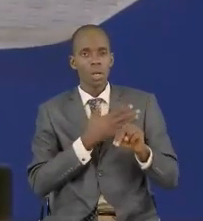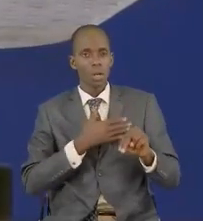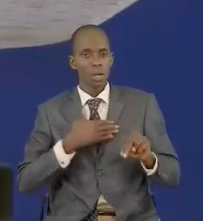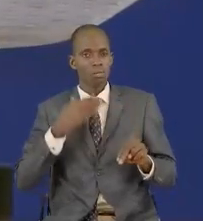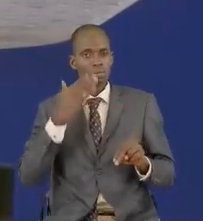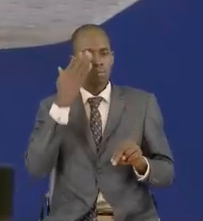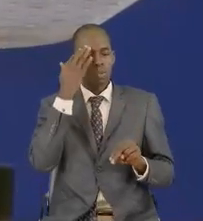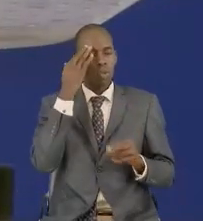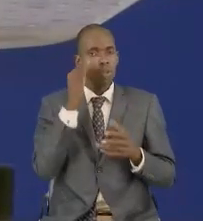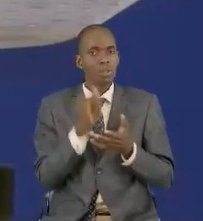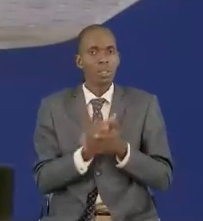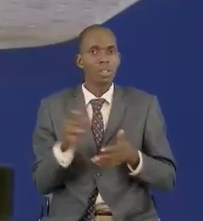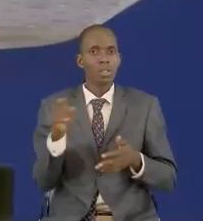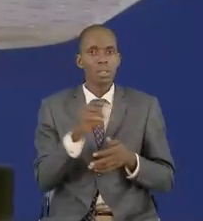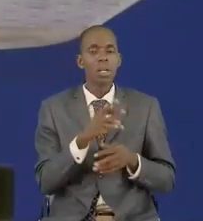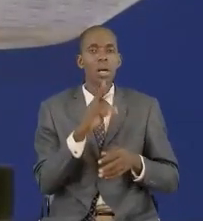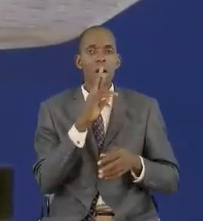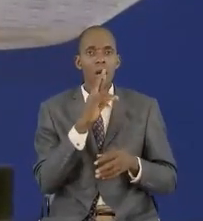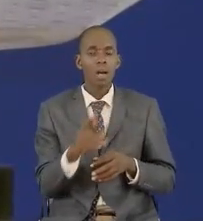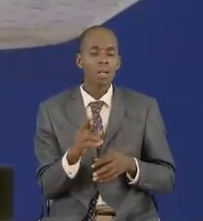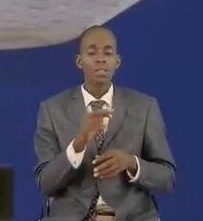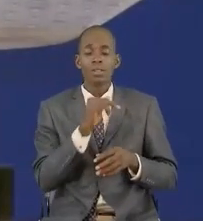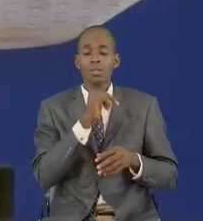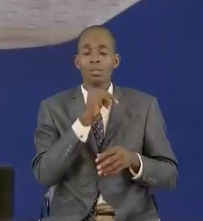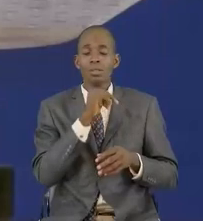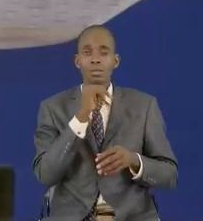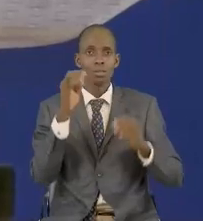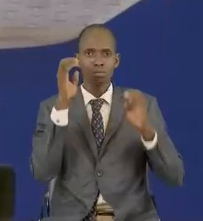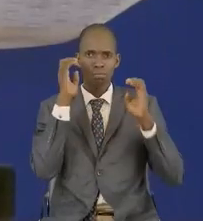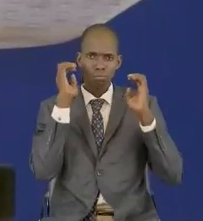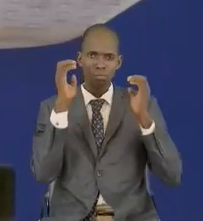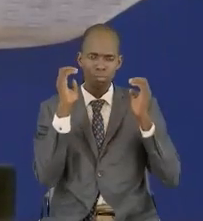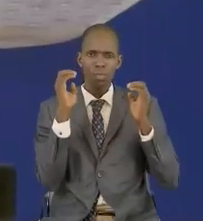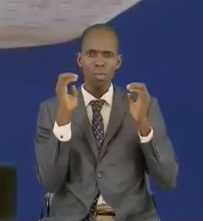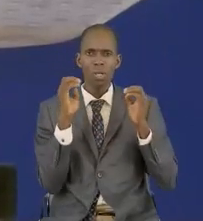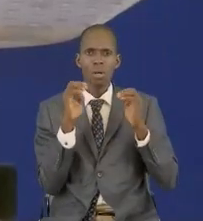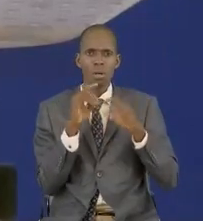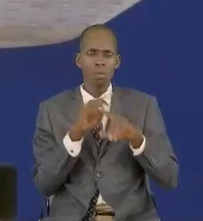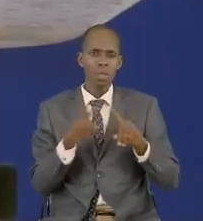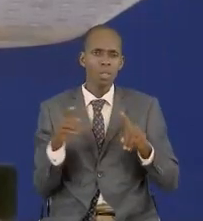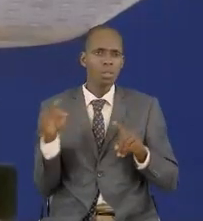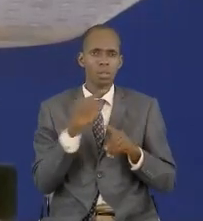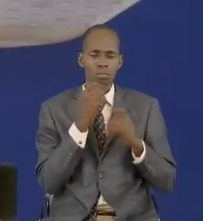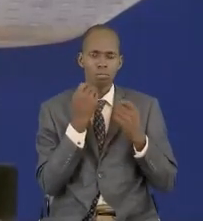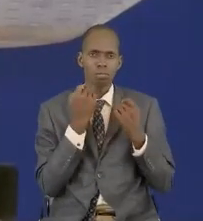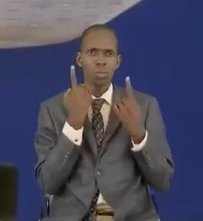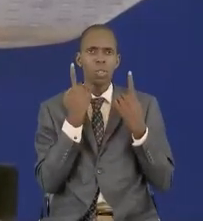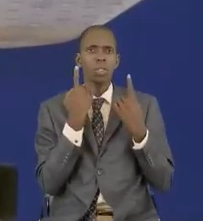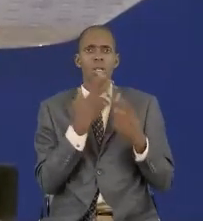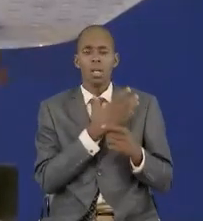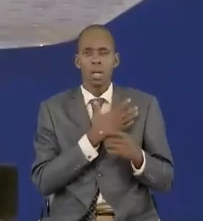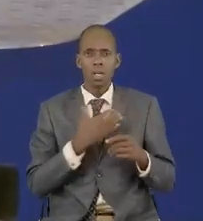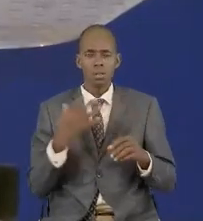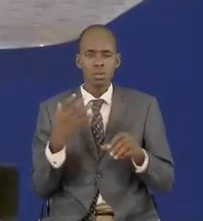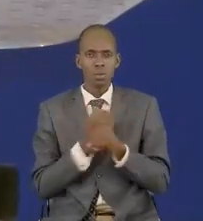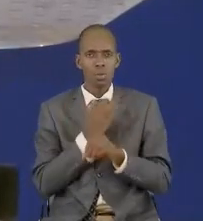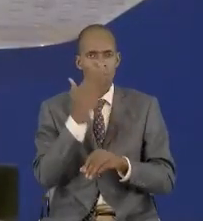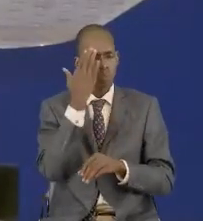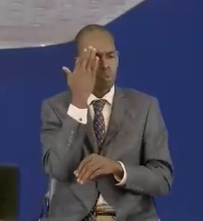c'était des hommes du peuple sans introduction et il est reconnu pour avoir